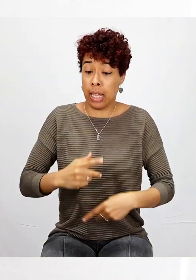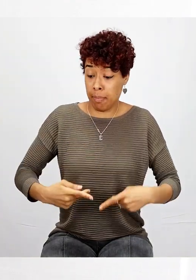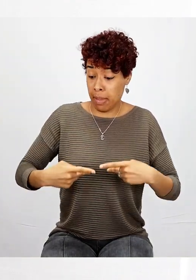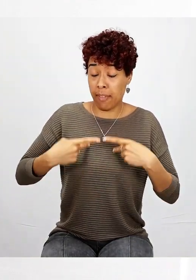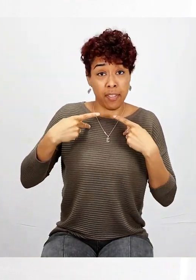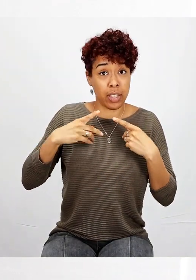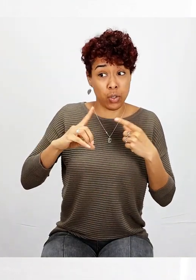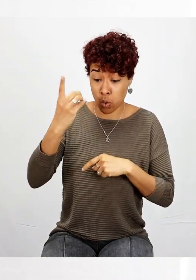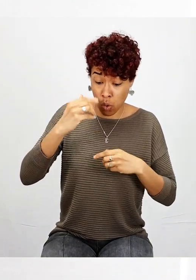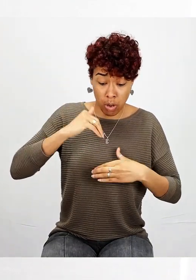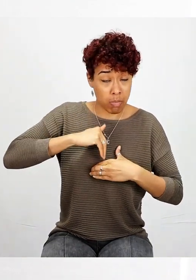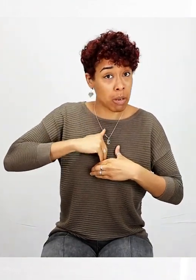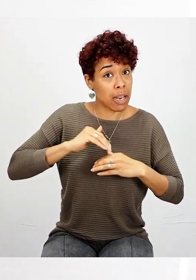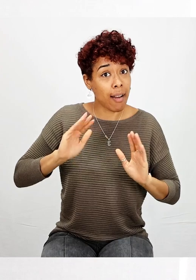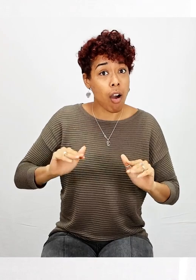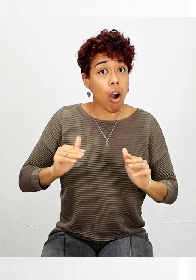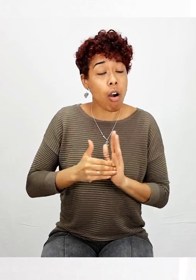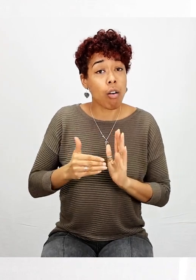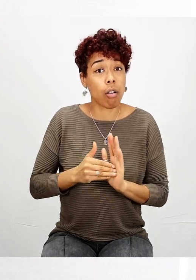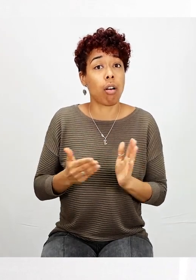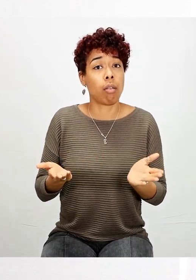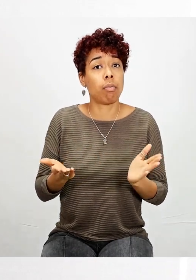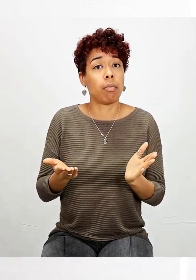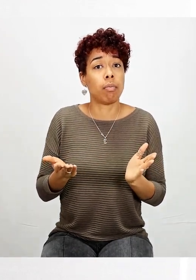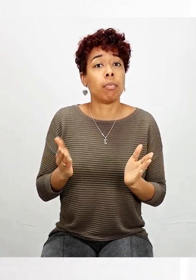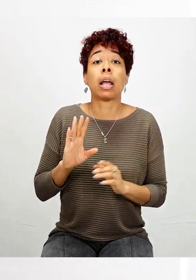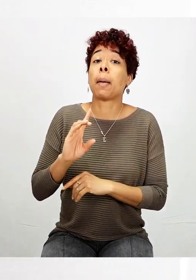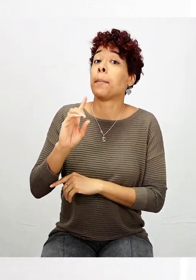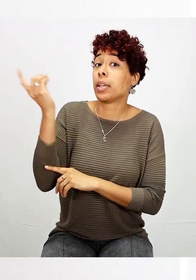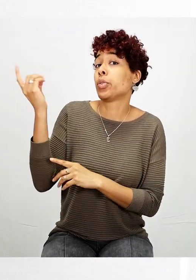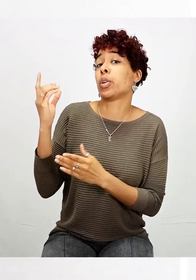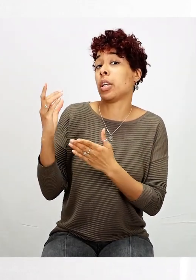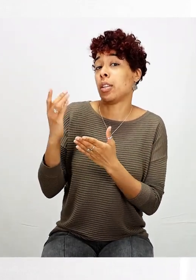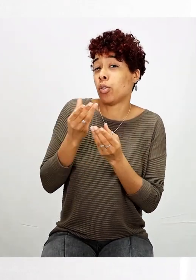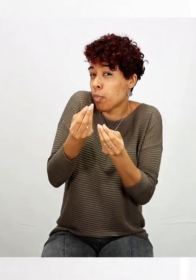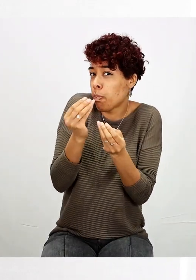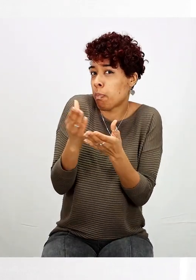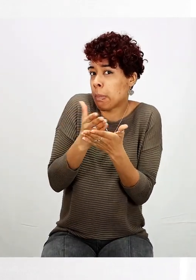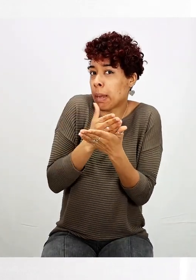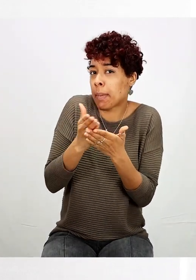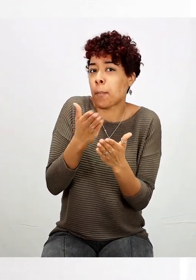toi. Et dans ces temps-là, eh bien, Dieu est en train de te préparer au meilleur.